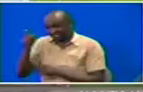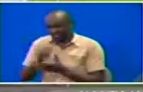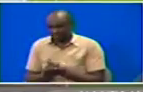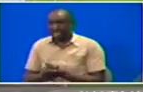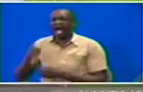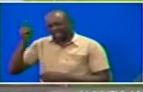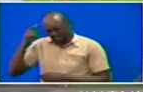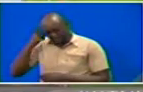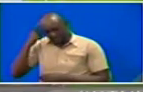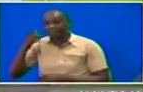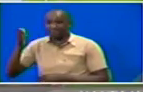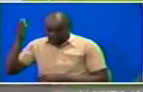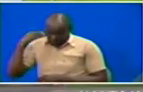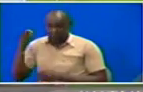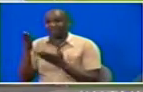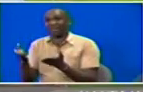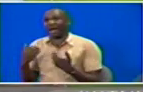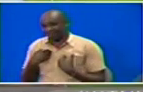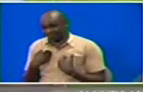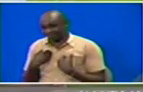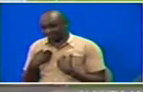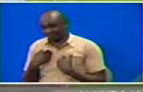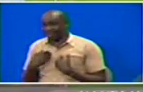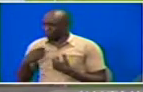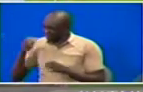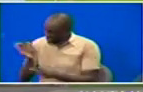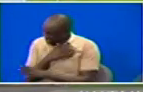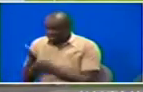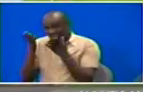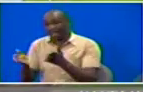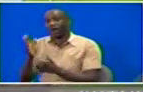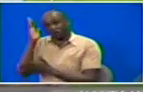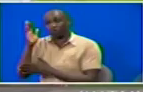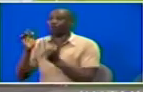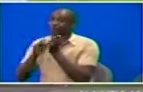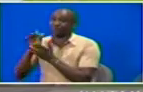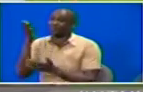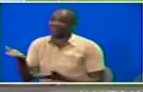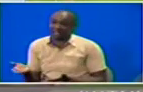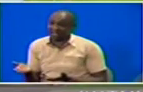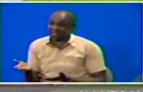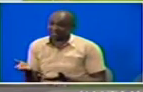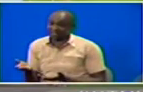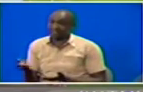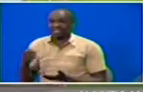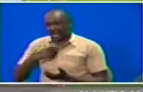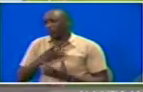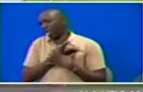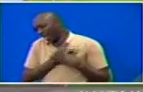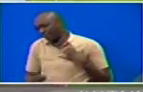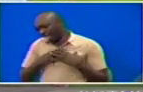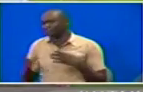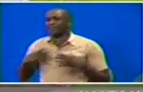kuna siku tulikuwa wachipukizi. Hivo hivo tu na ndivyo tukaimba Mungu wa Biblia kwa ile ya kushushwa moyo